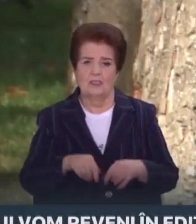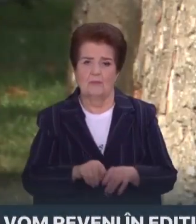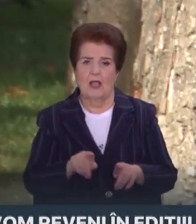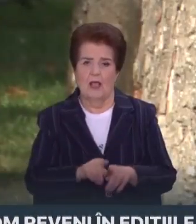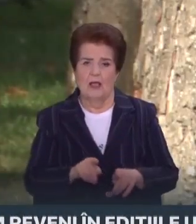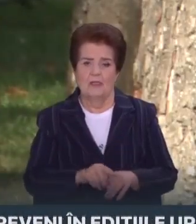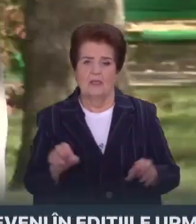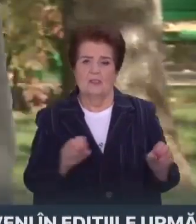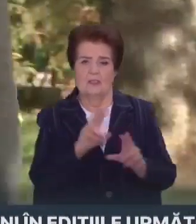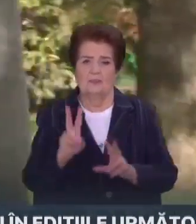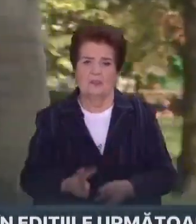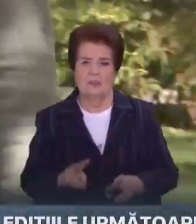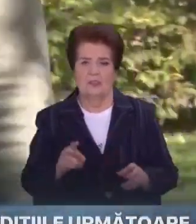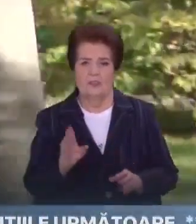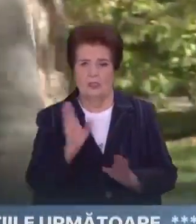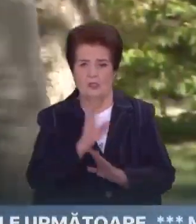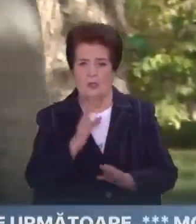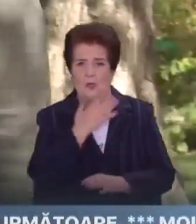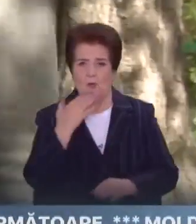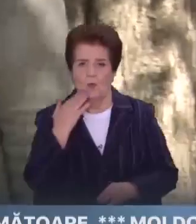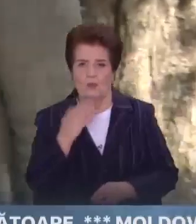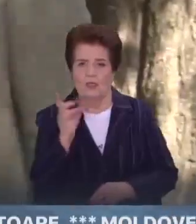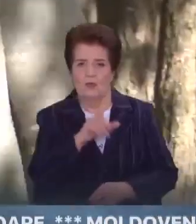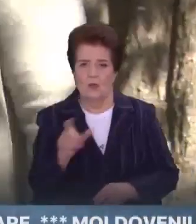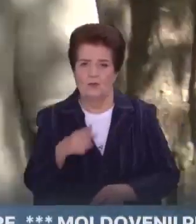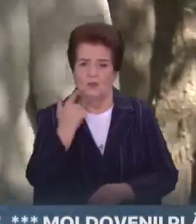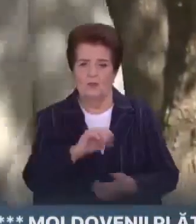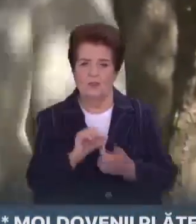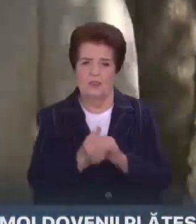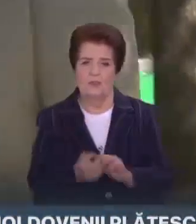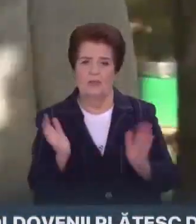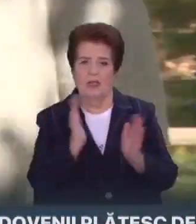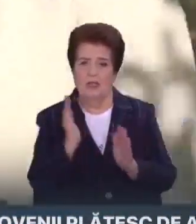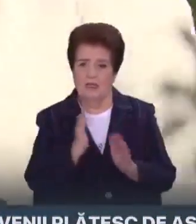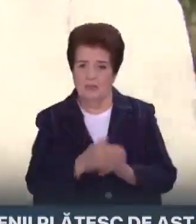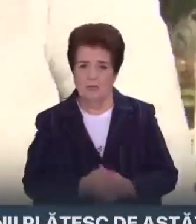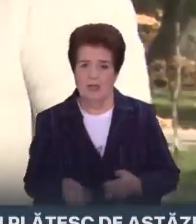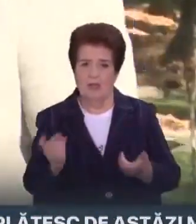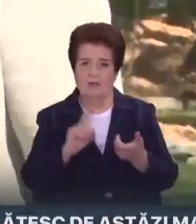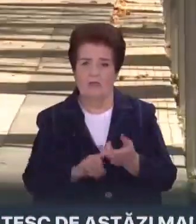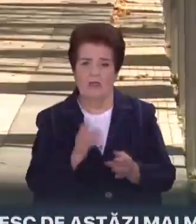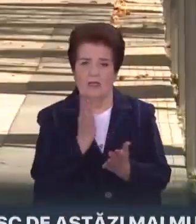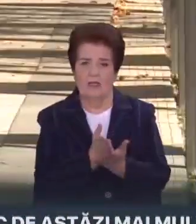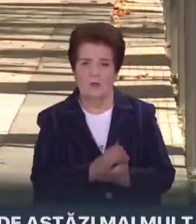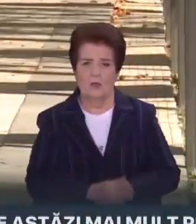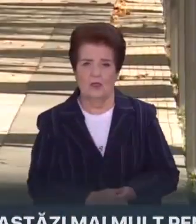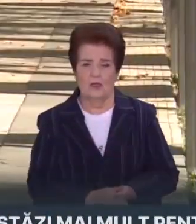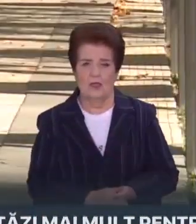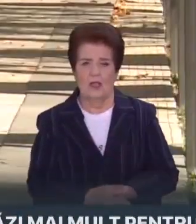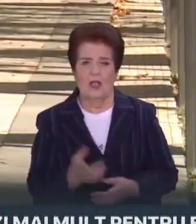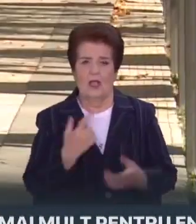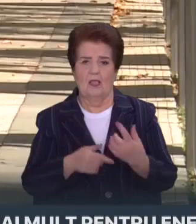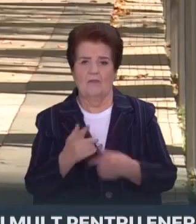vorbesc și specialiștii în domeniu. Multă lume dă vina pe schimbările climatice. Avem legătura în direct.